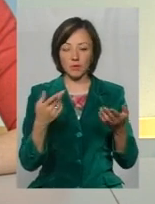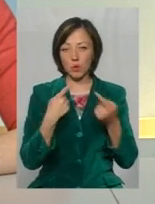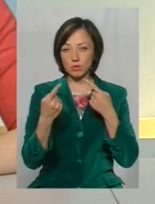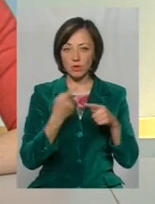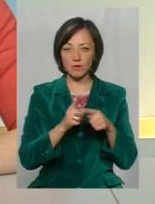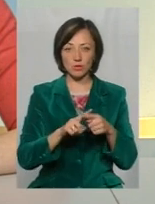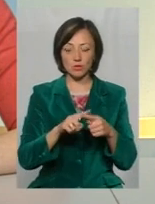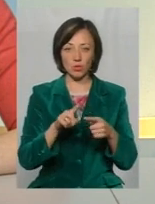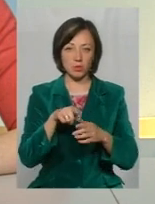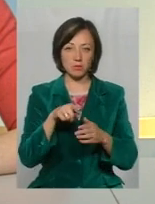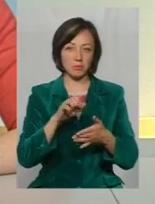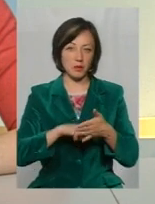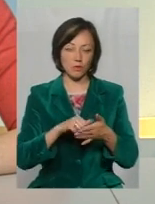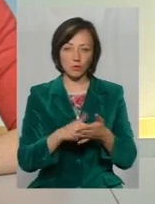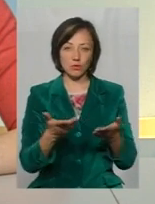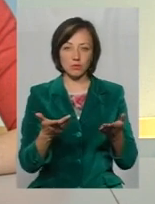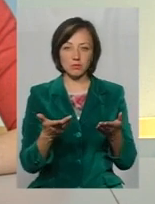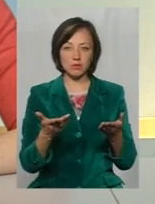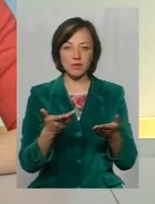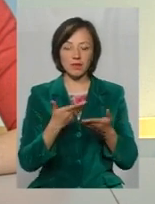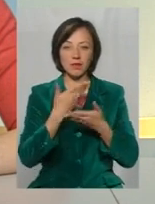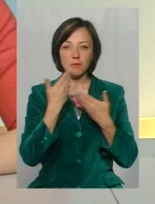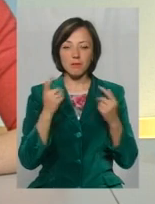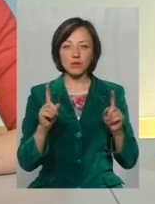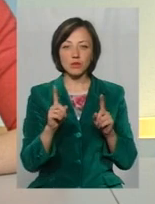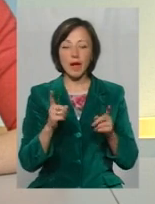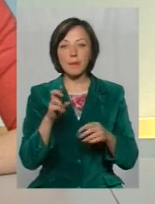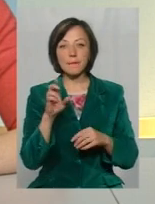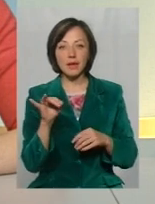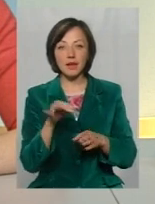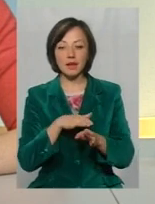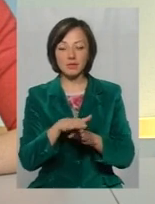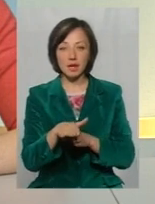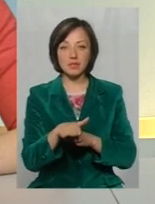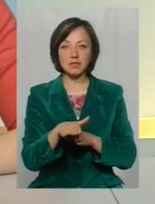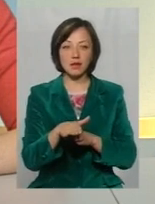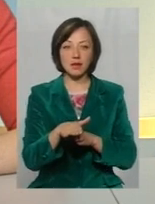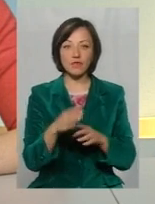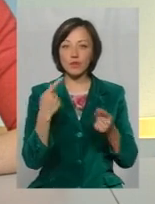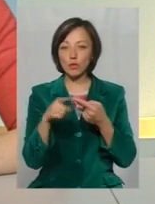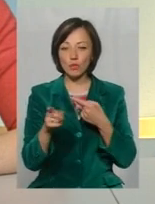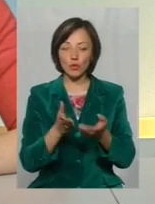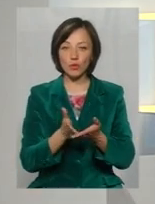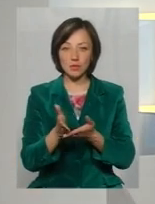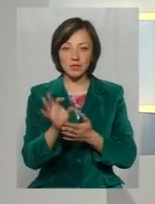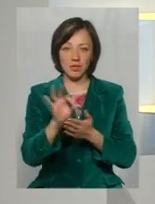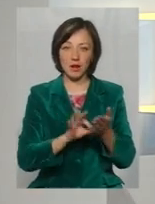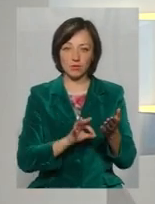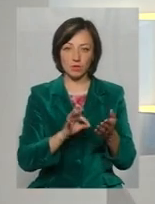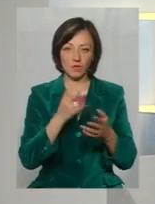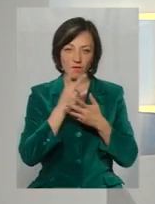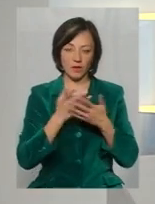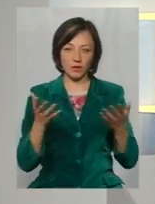цього приводу. Тому тут якби реалізація пішла якомусь не тому руслі, це